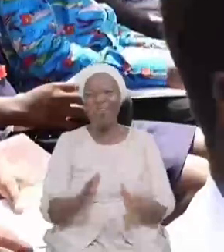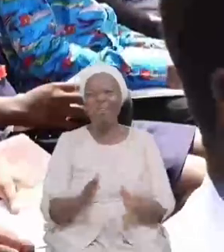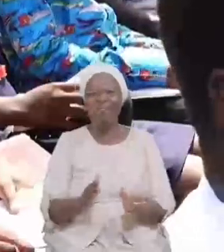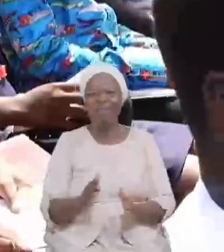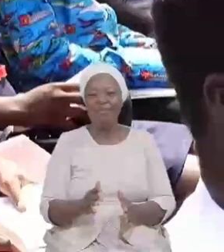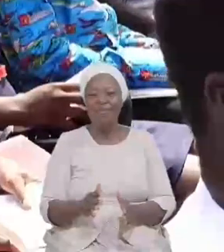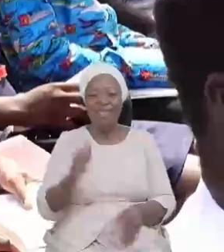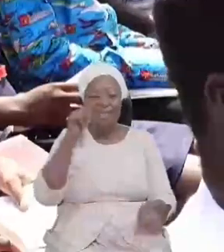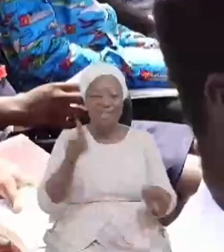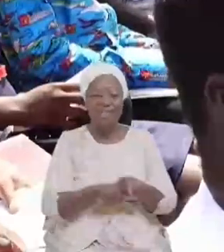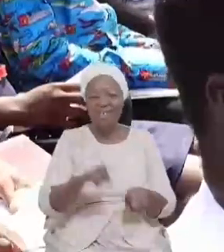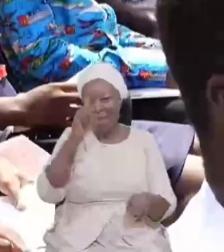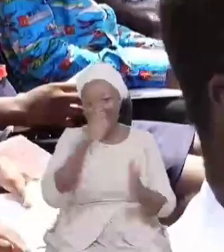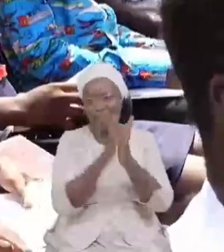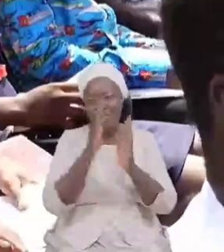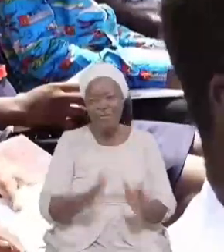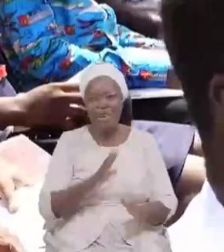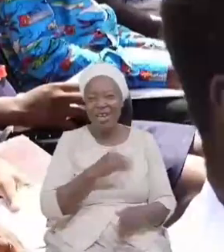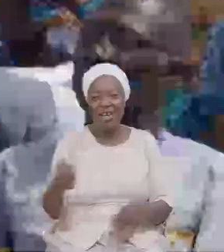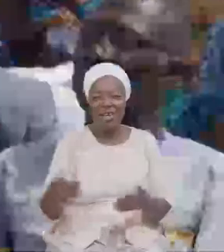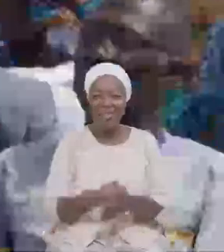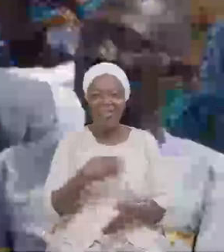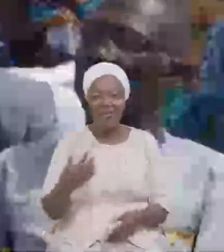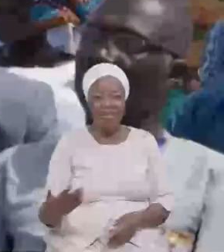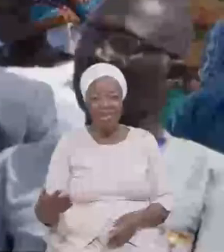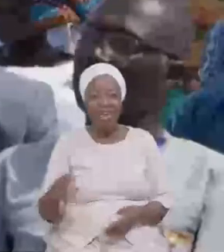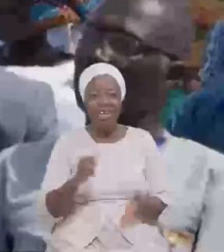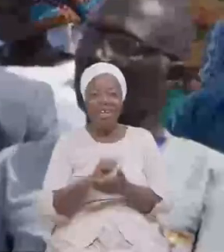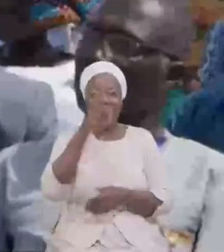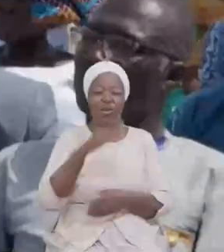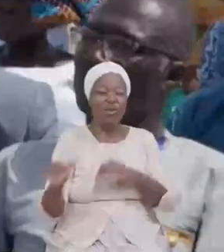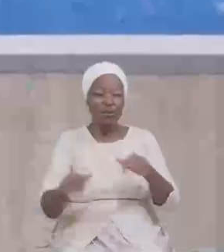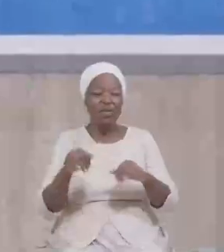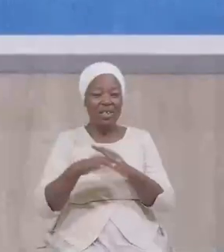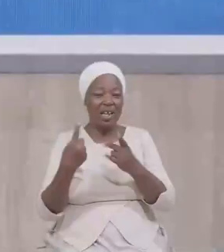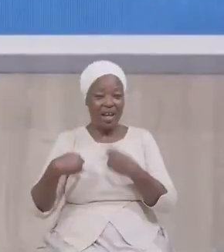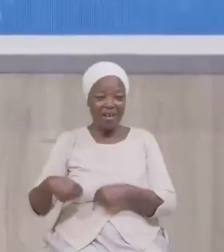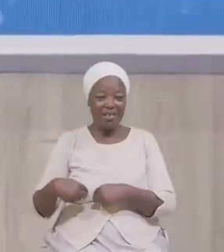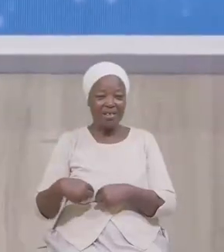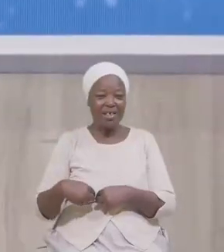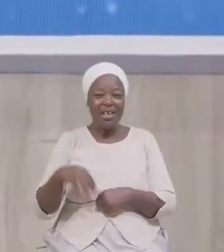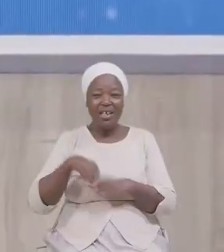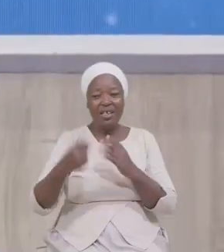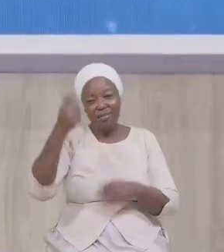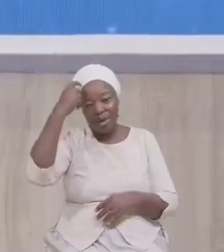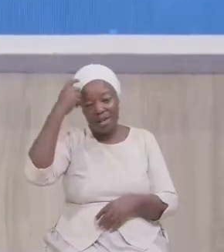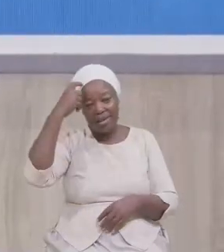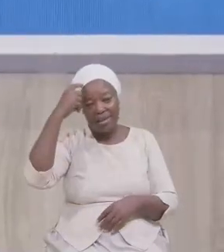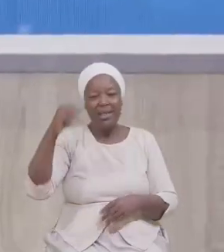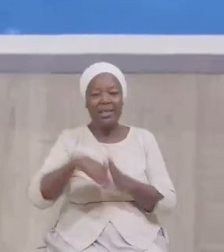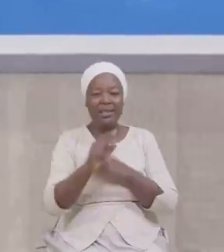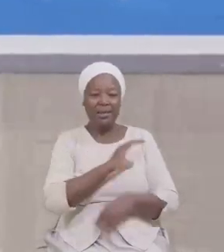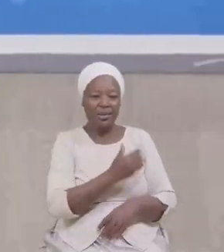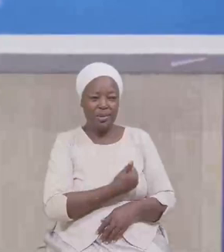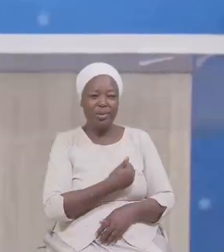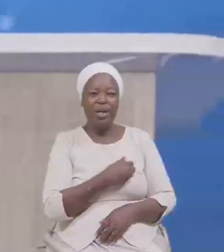Sœur sainte. Une nouvelle chose que Dieu fait dans le cœur, dans la pensée, dans l'âme. Une